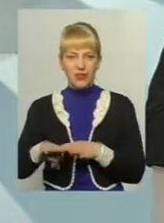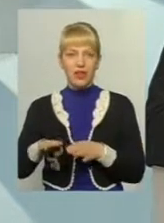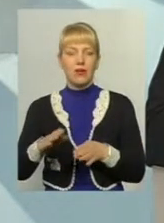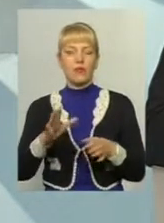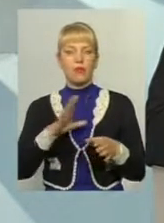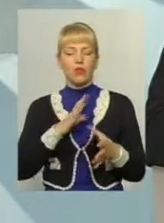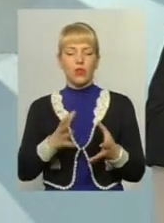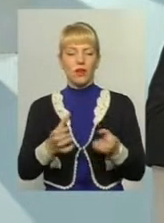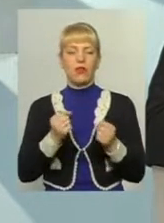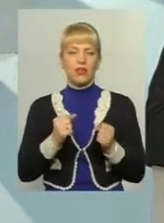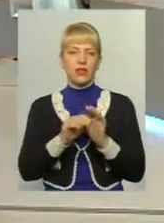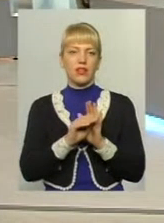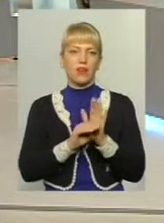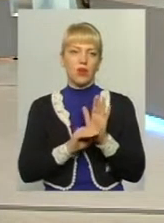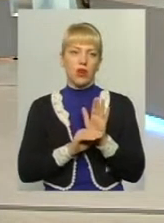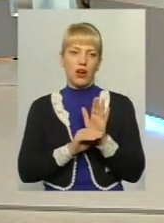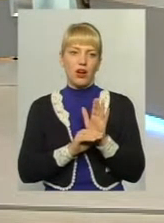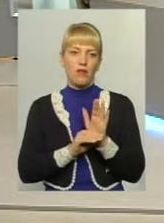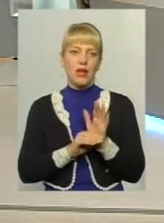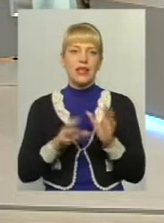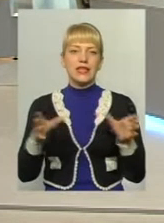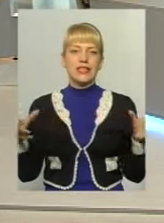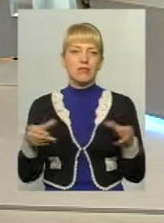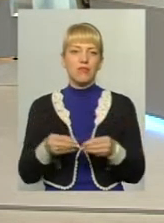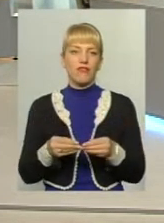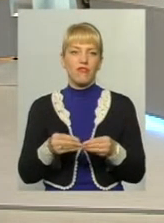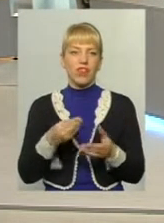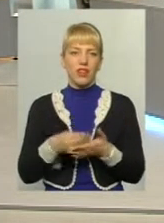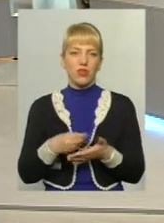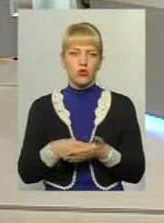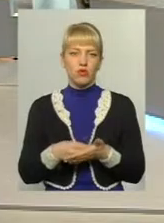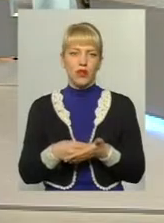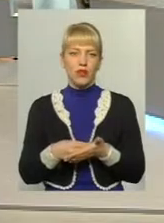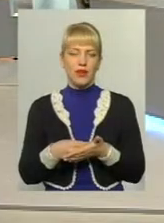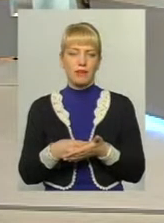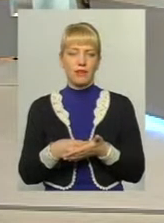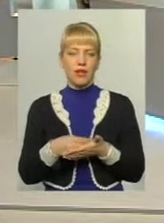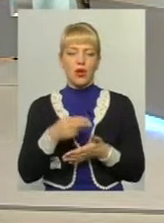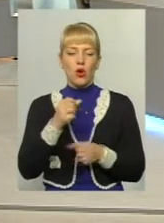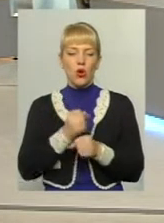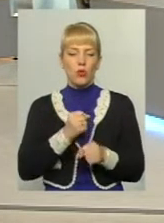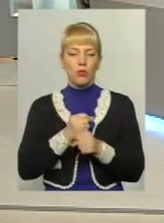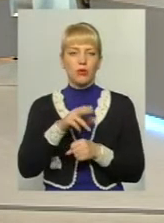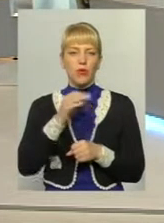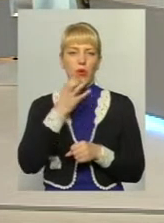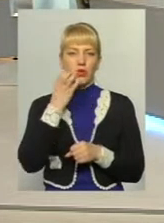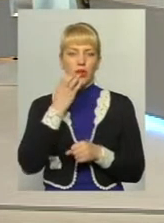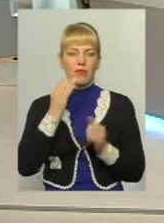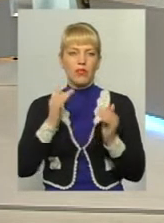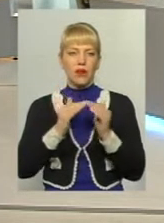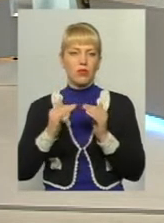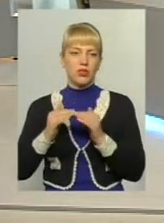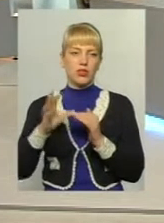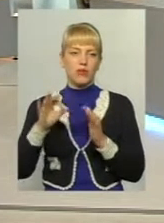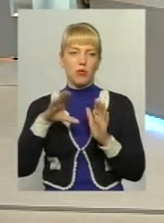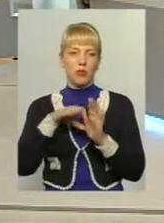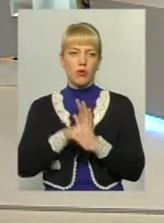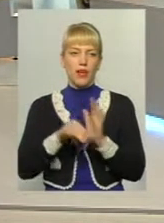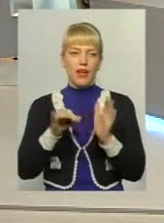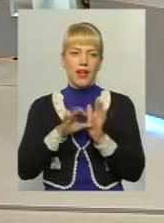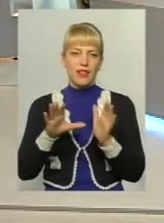мешканцям підписуватися і брати цей кредит. В комплексі з іншими місцевими програмами можливо. У нас, наприклад, на місцевому рівні в